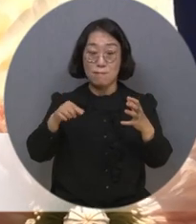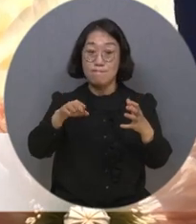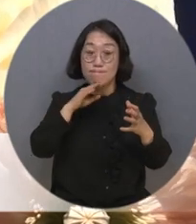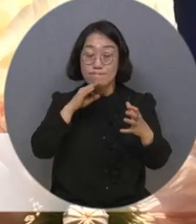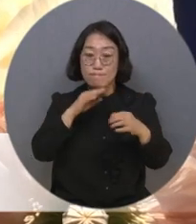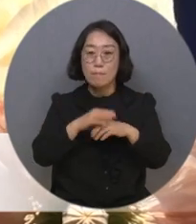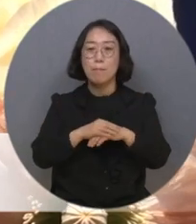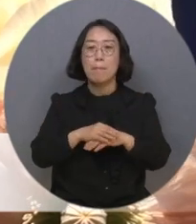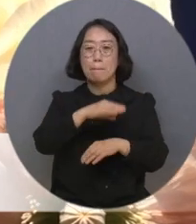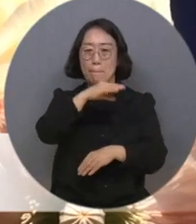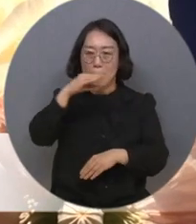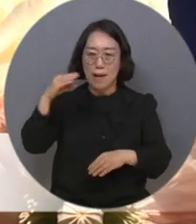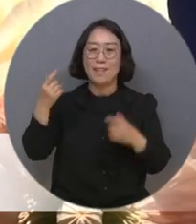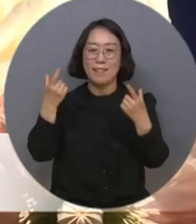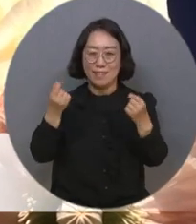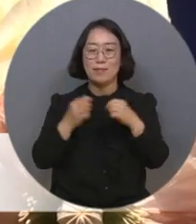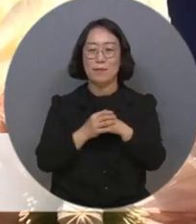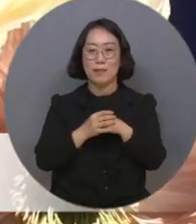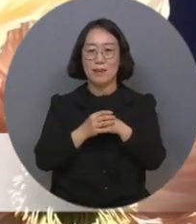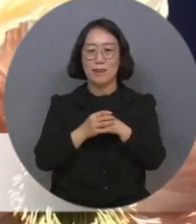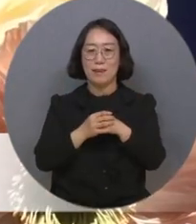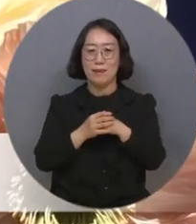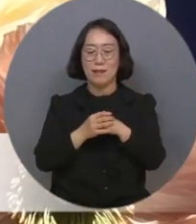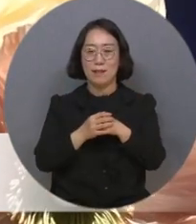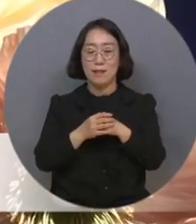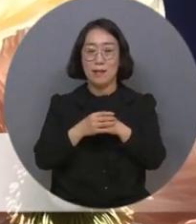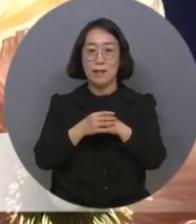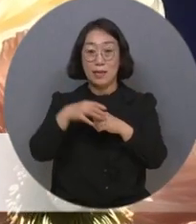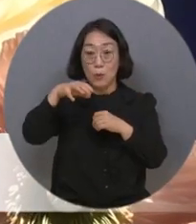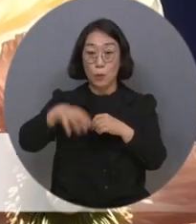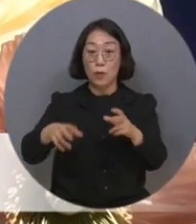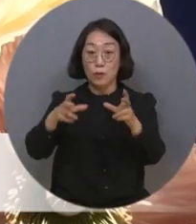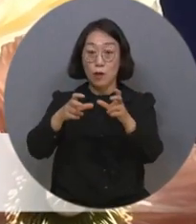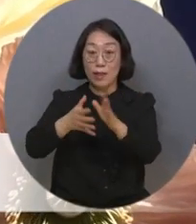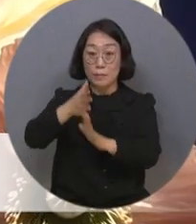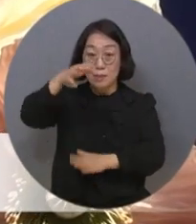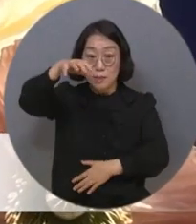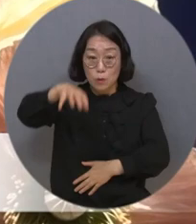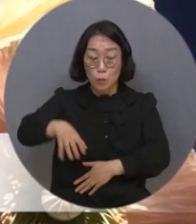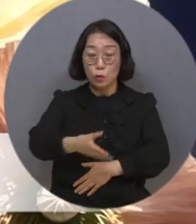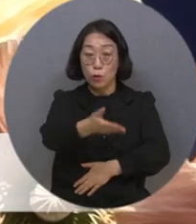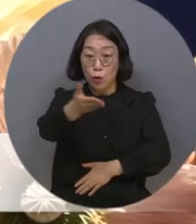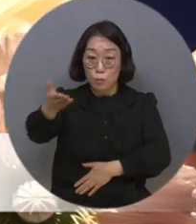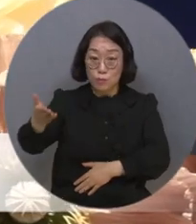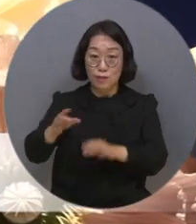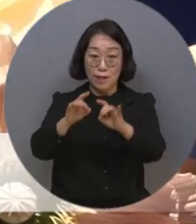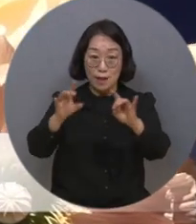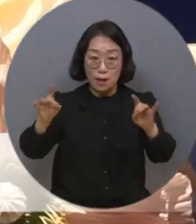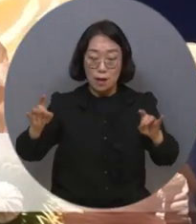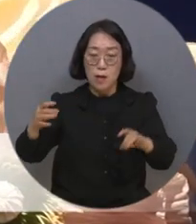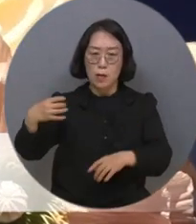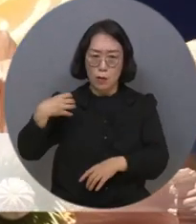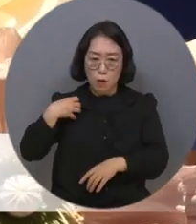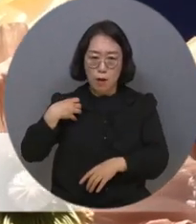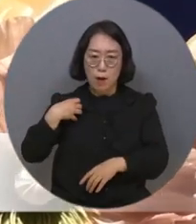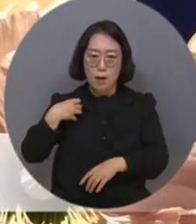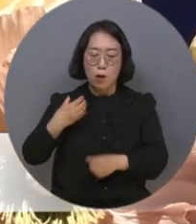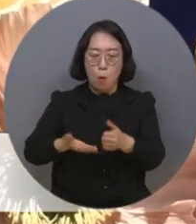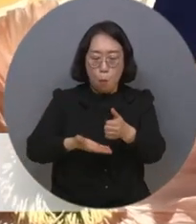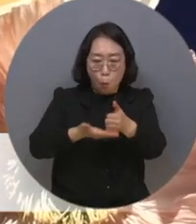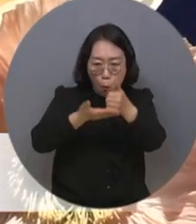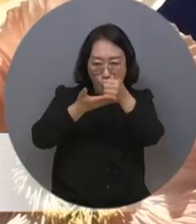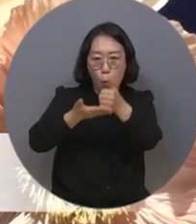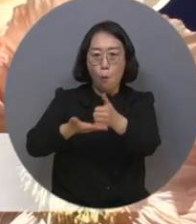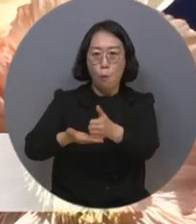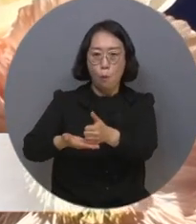제대로 된 국가다 이렇게 생각을 저는 하고 있어서 우리 성남시에 계신 사회복지사분들의 그런 역할은 제가 최대한